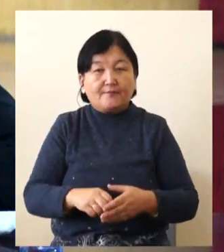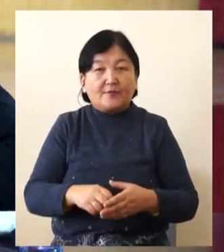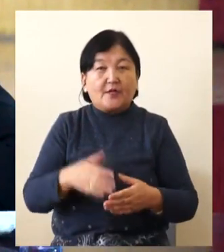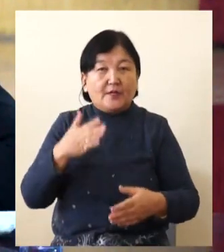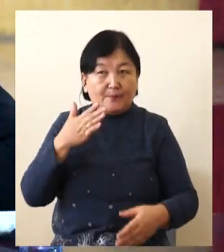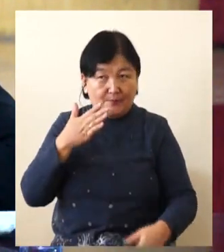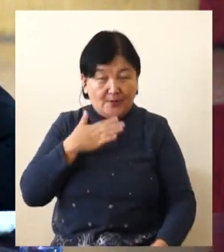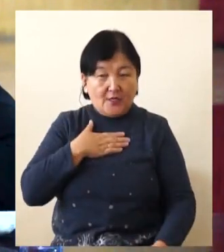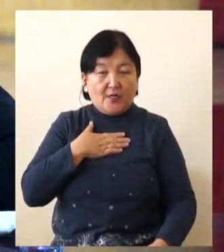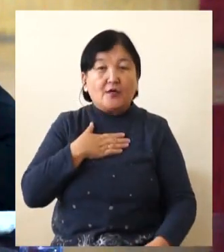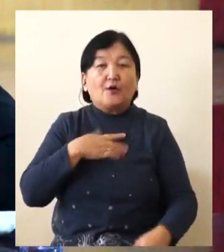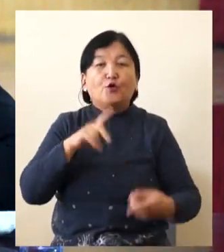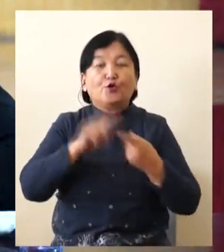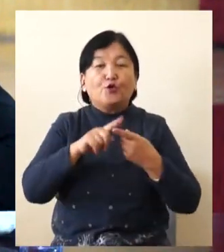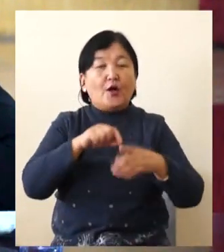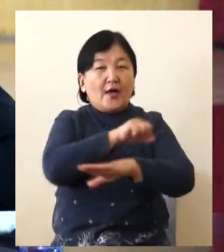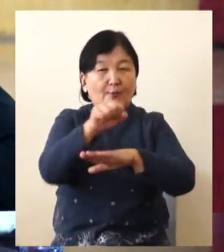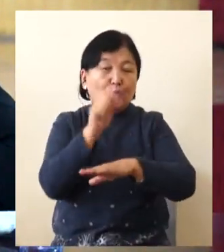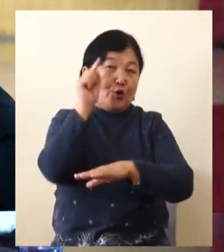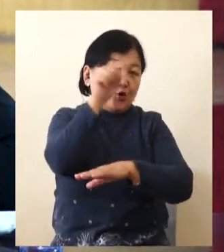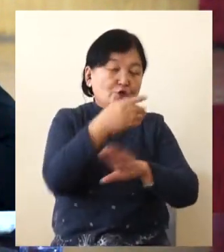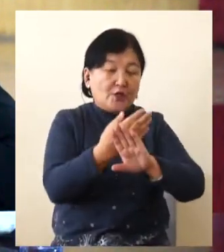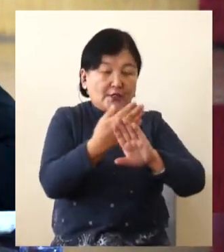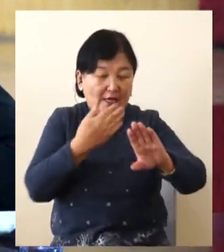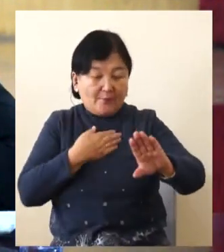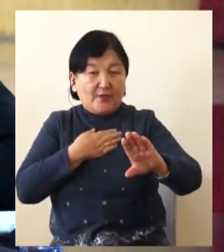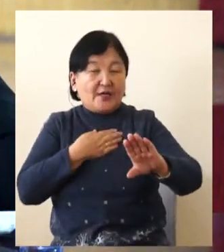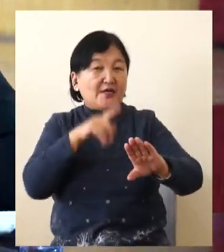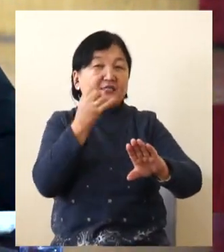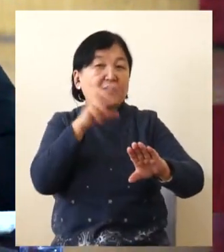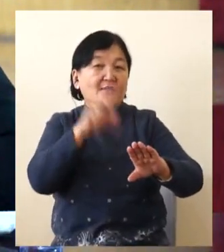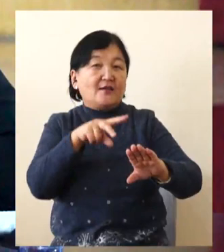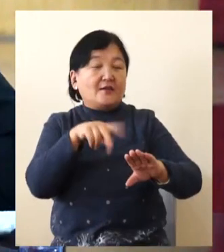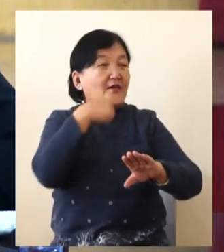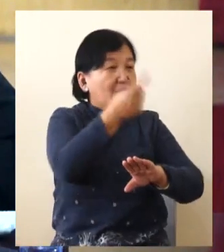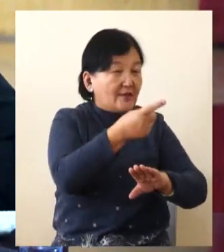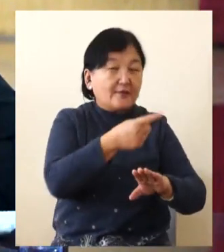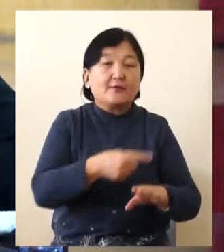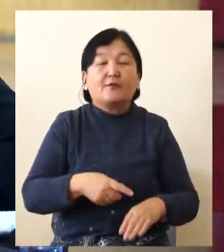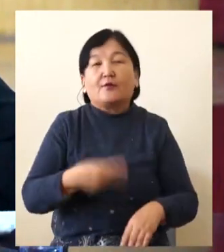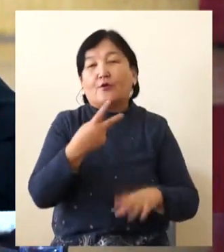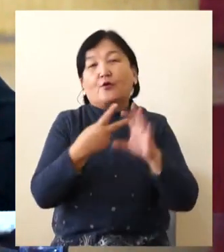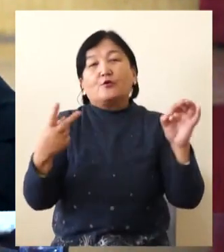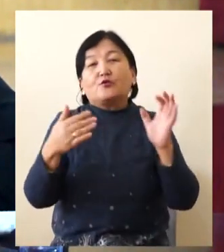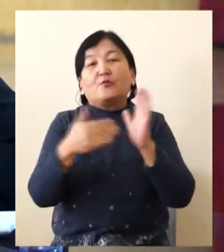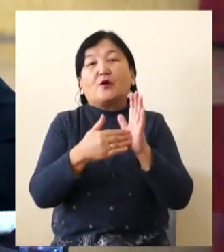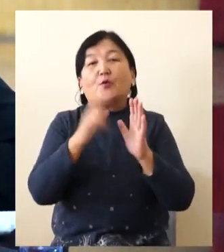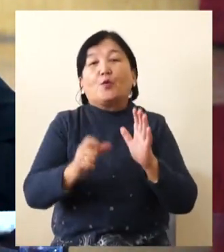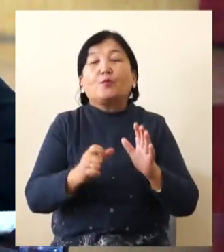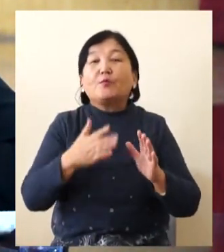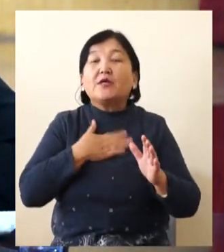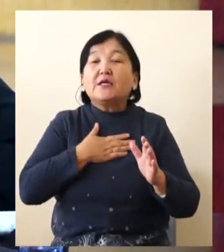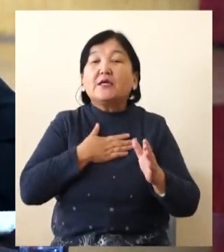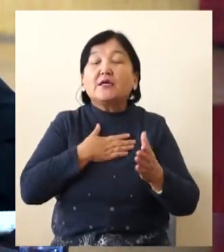зарлана. Тэгвэл надад хэлээд тэр хүмүүстэй уулзах болно. Тэгээ би яах вэ? Би хавас. Чи 200 мянган хүнд